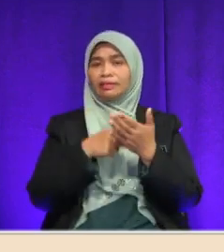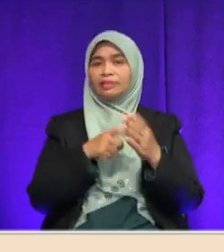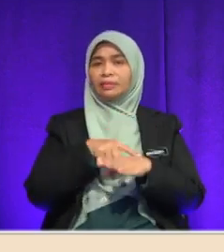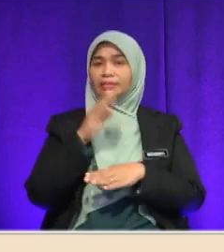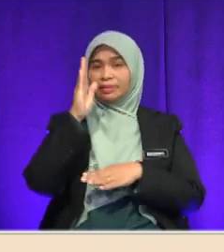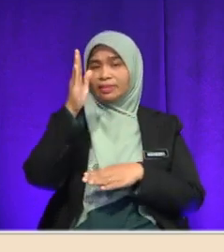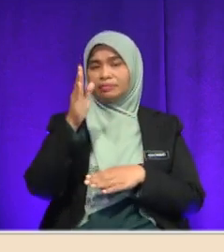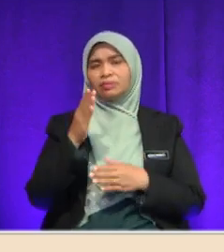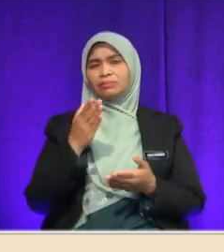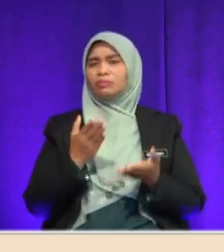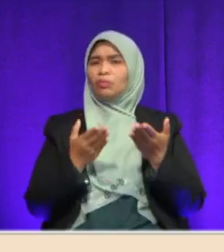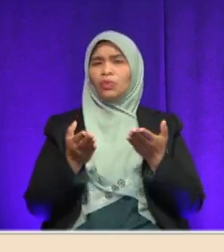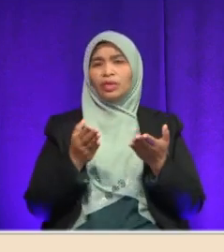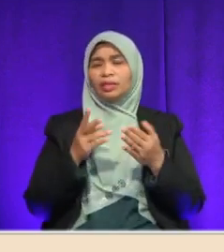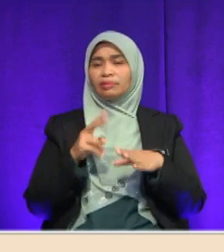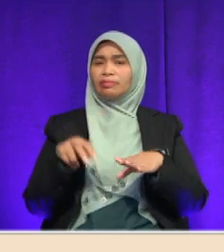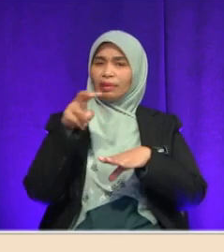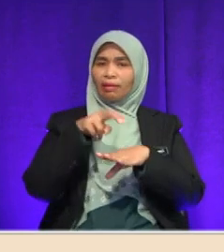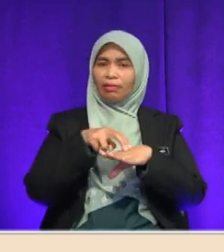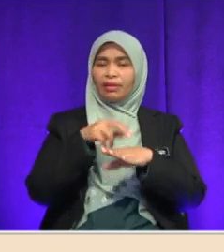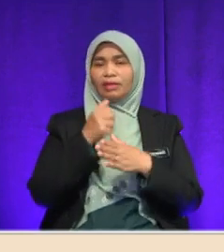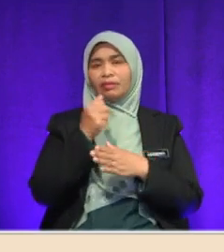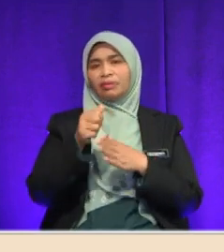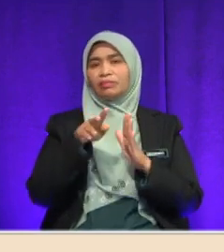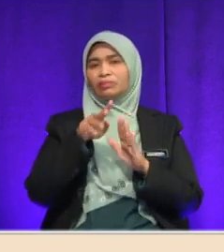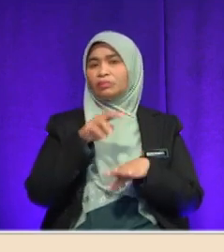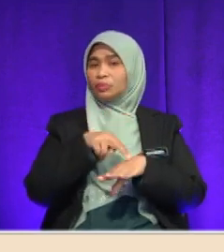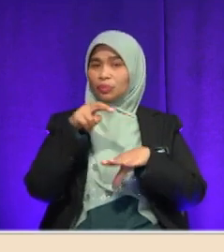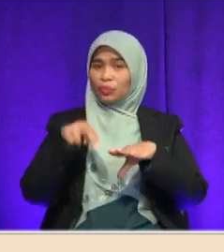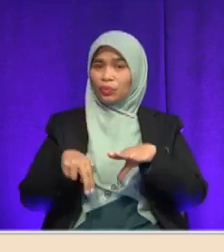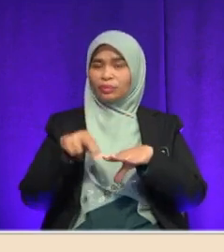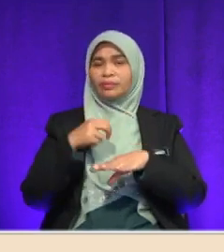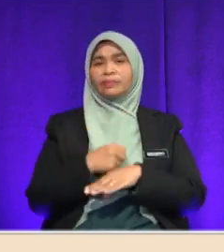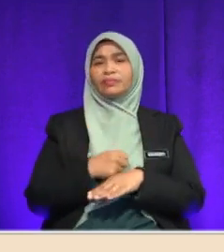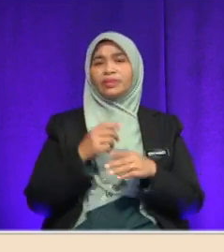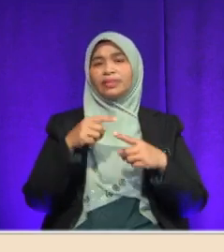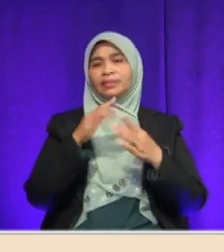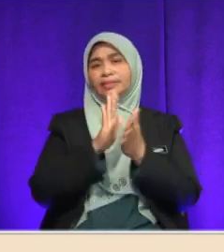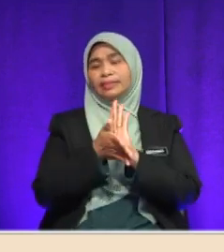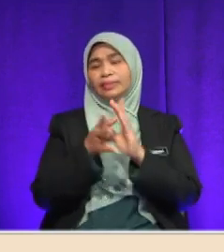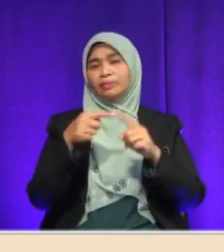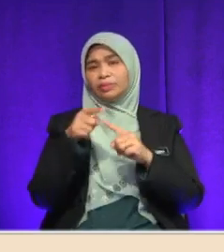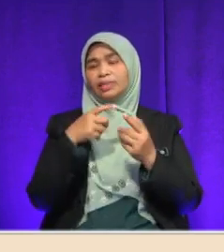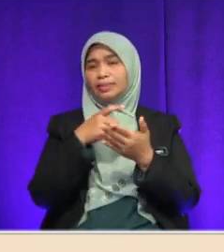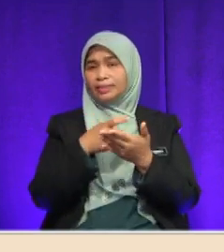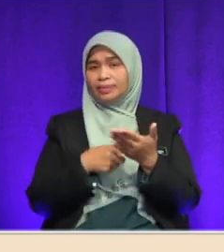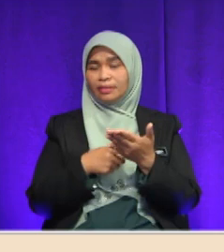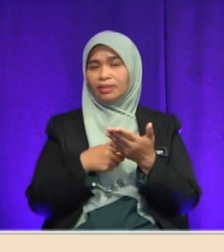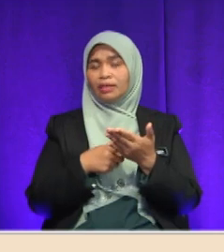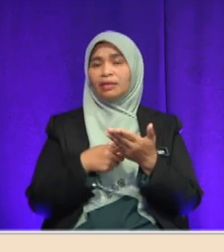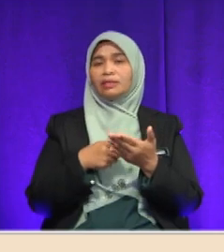naik ataupun harga dijangkakan turun. Okey. So apabila jangkaan harga sesuatu